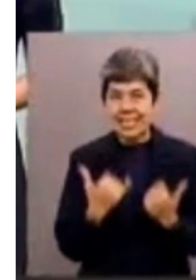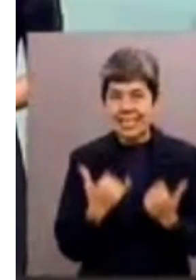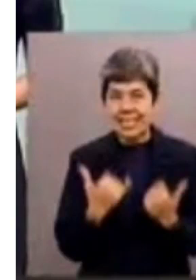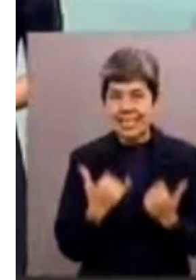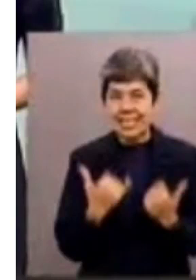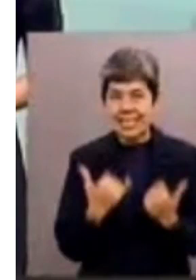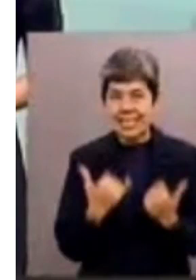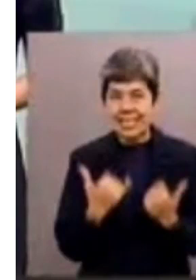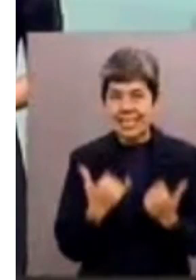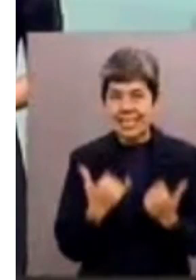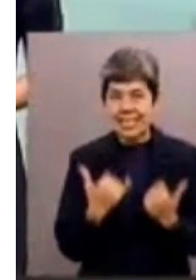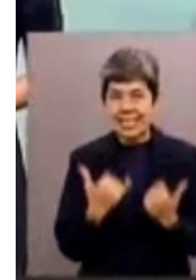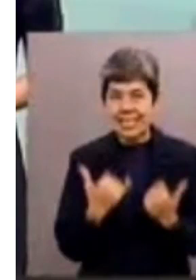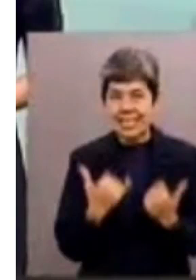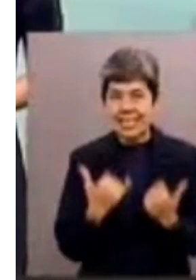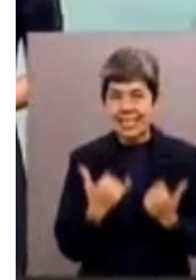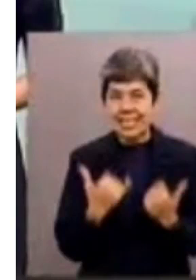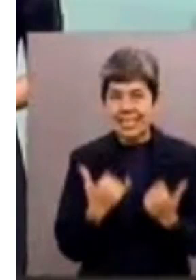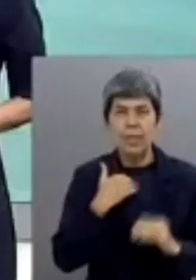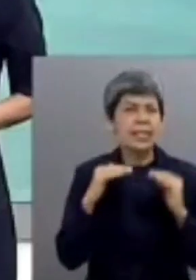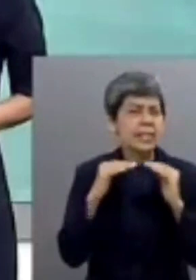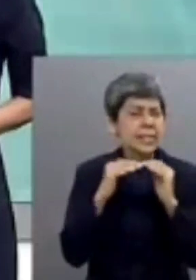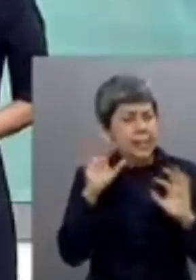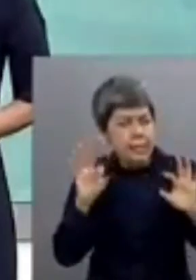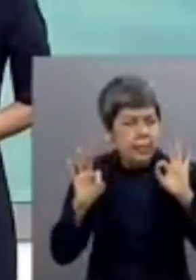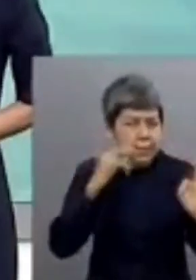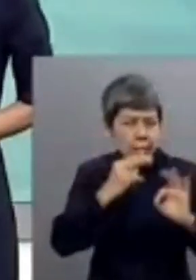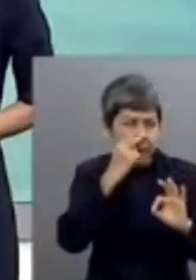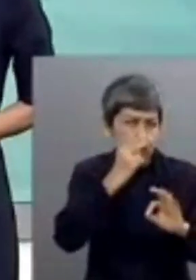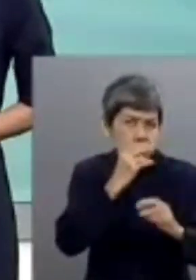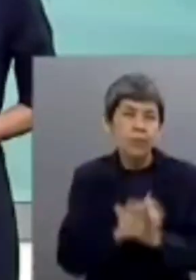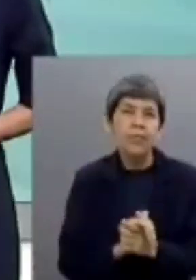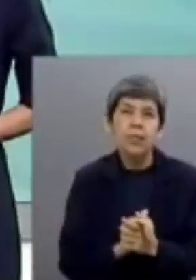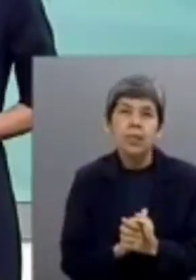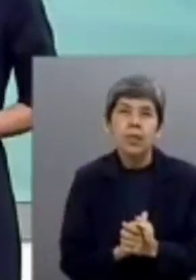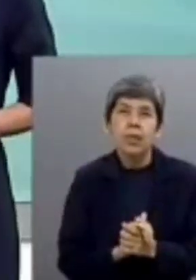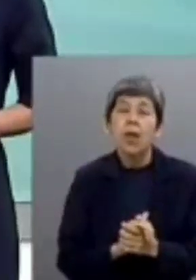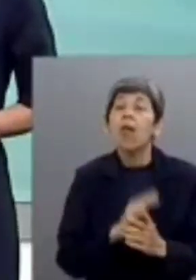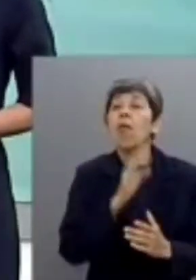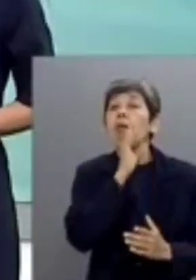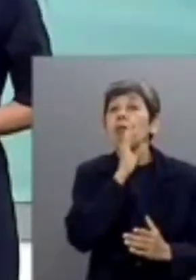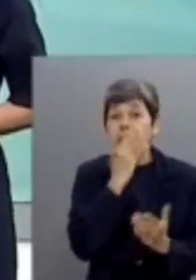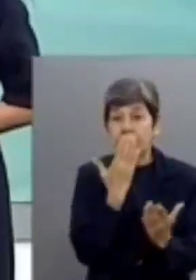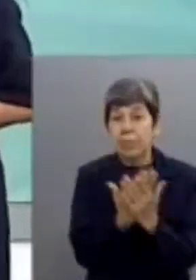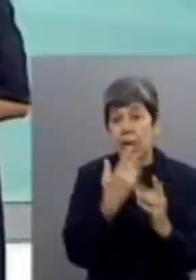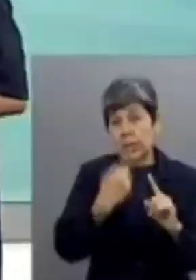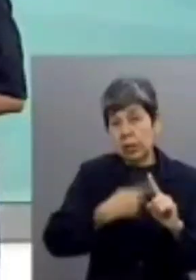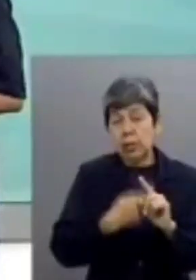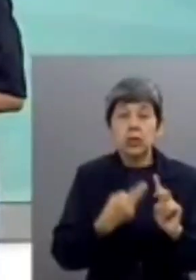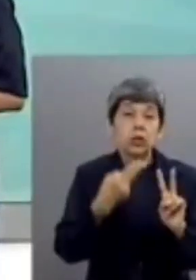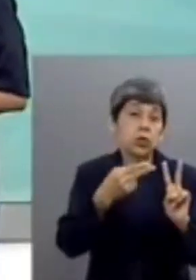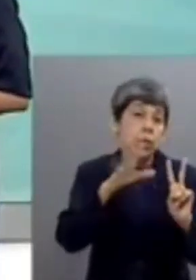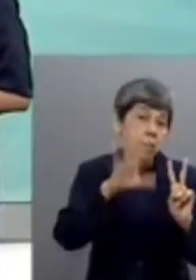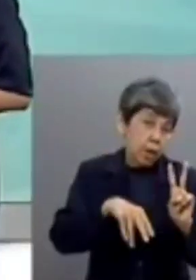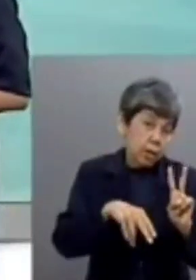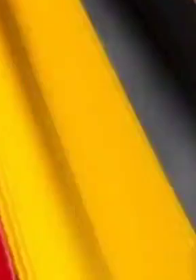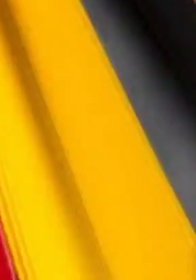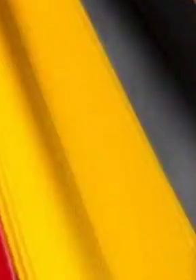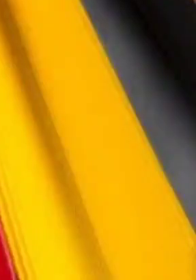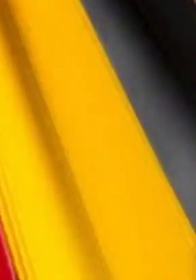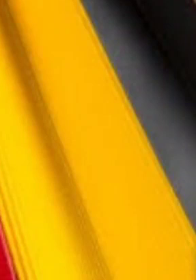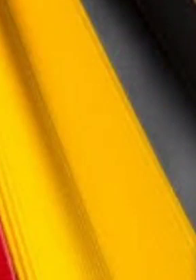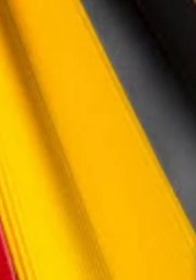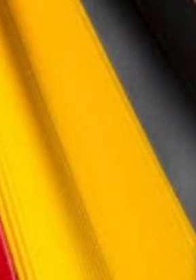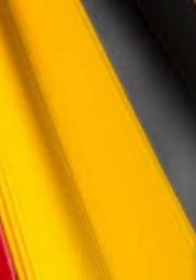เป็นเงินได้สุทธิที่เราจะได้รับมาเปิดงานแรกนอกจากผู้รายได้สุทธิของตัวเองแล้วนะครับประการที่สองก็คือ